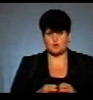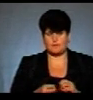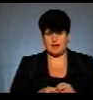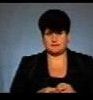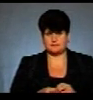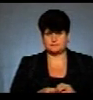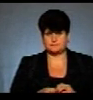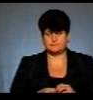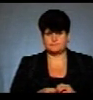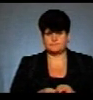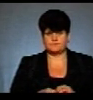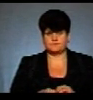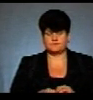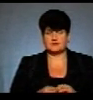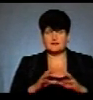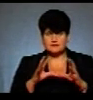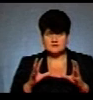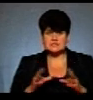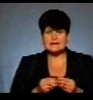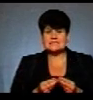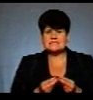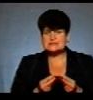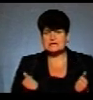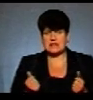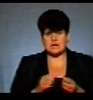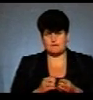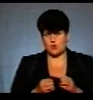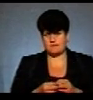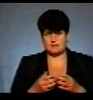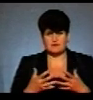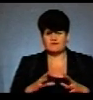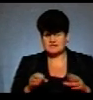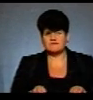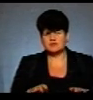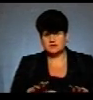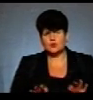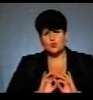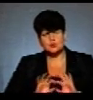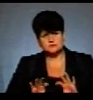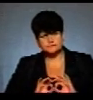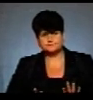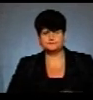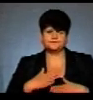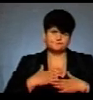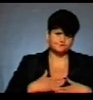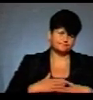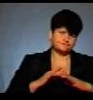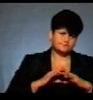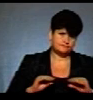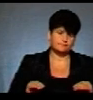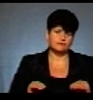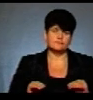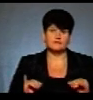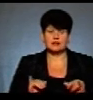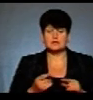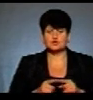Коли взагалі зникає предмет конфлікту, все вирішили, роз'яснили, задовільнили свої потреби, і